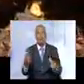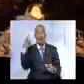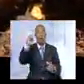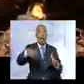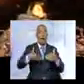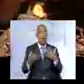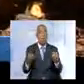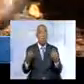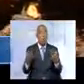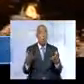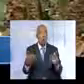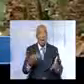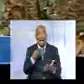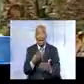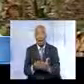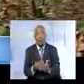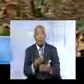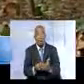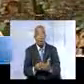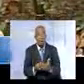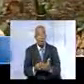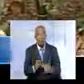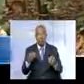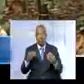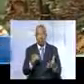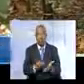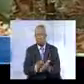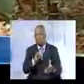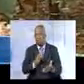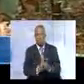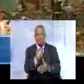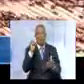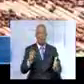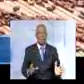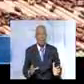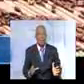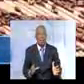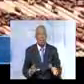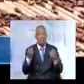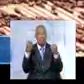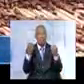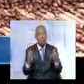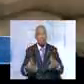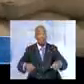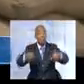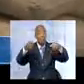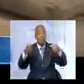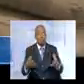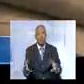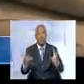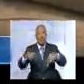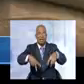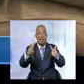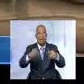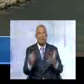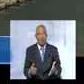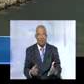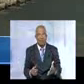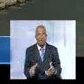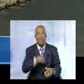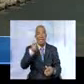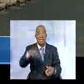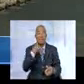Meagui produit plus de la moitié des 400 000 tonnes de cacao commercialisées dans la région du Nawa, région qui caracole